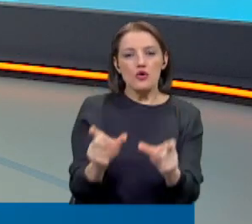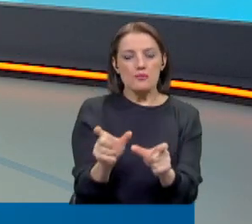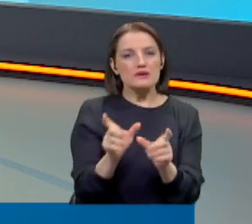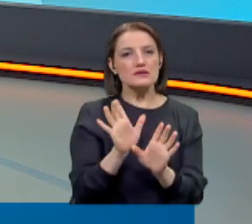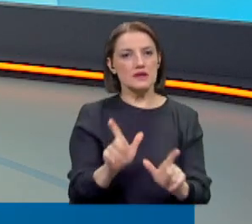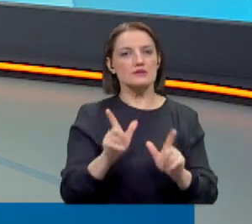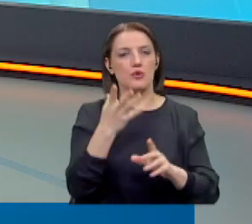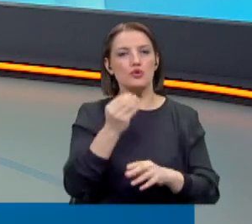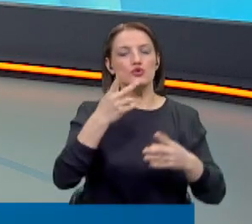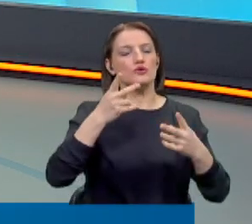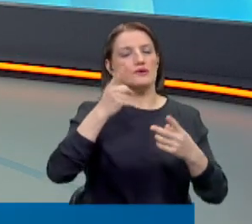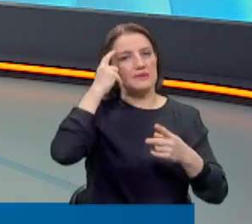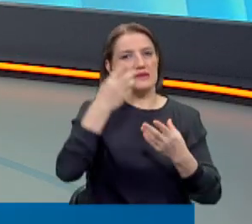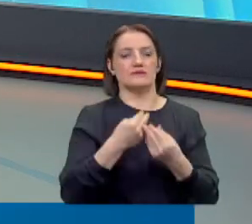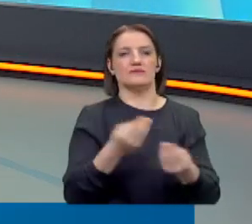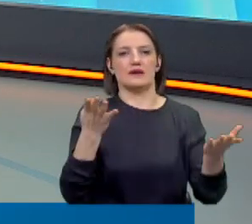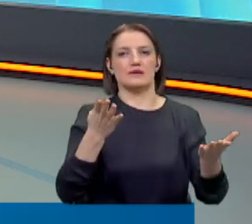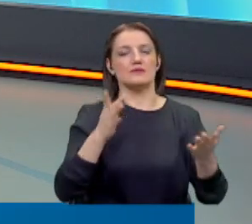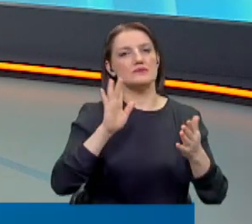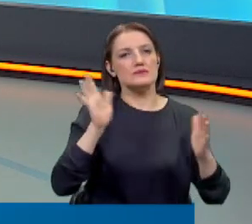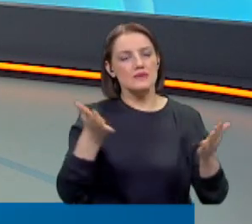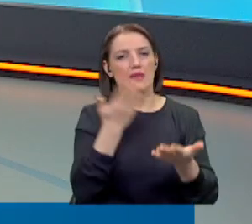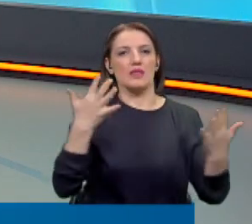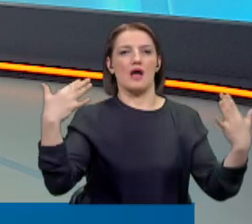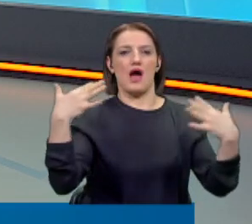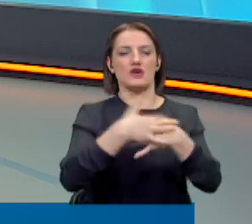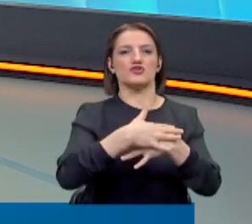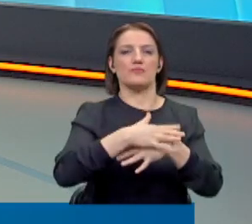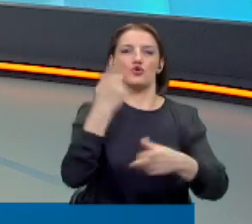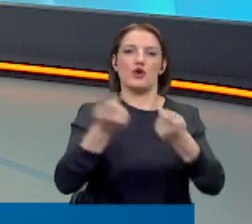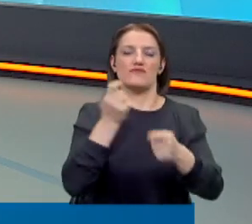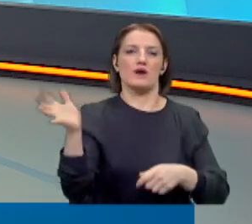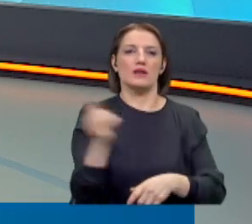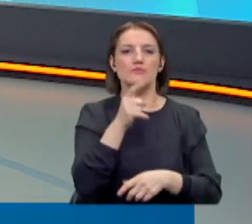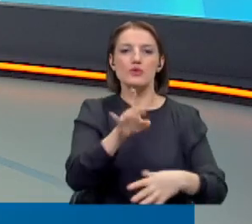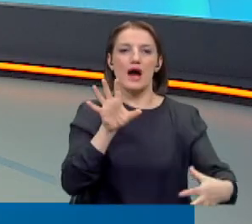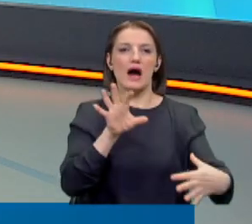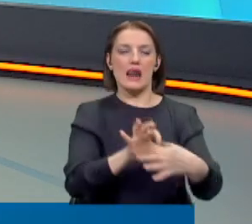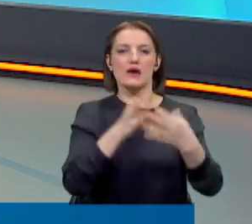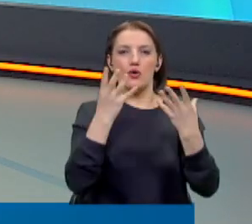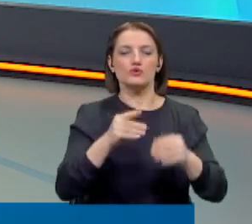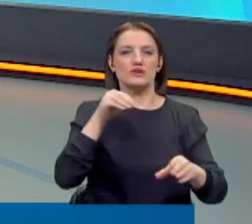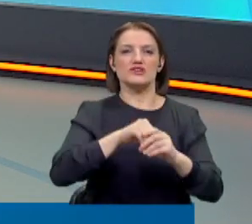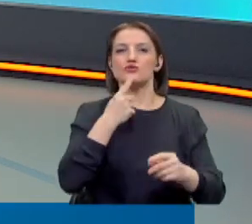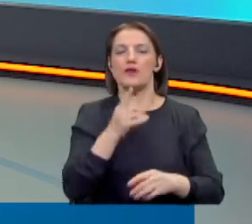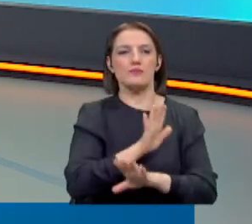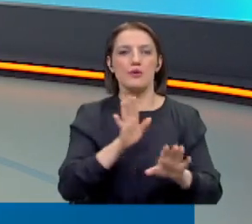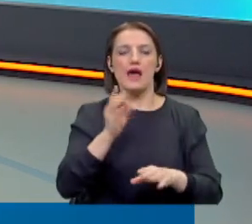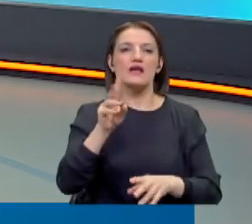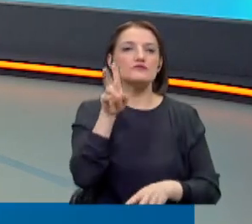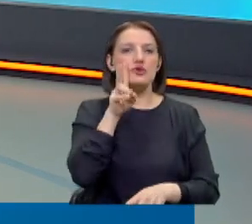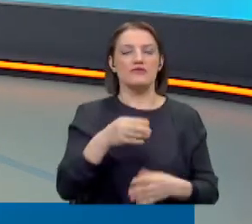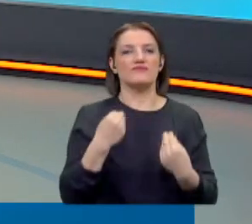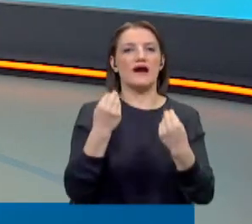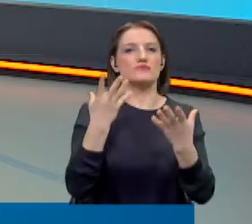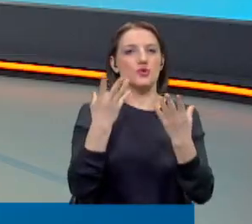gerektiği ile ilgili o mesajları verdi zaten akşam da görevden alındı bununla bağlantılı diye söylemiyorum ama en son vermiş